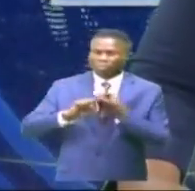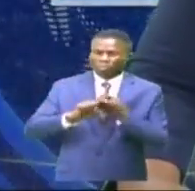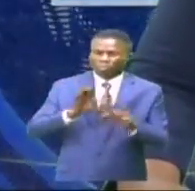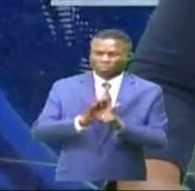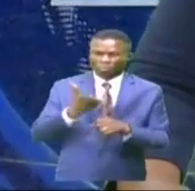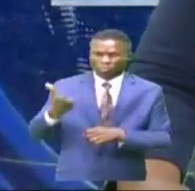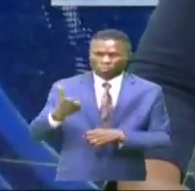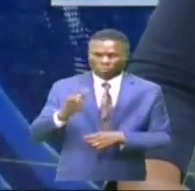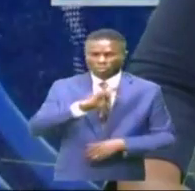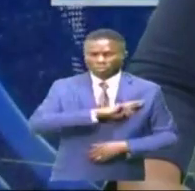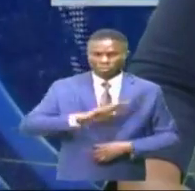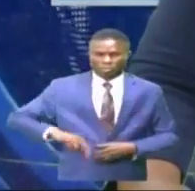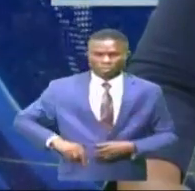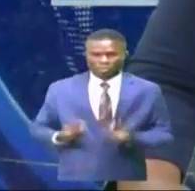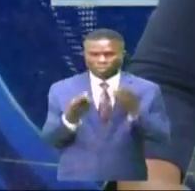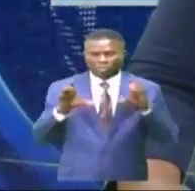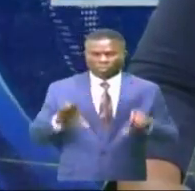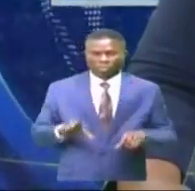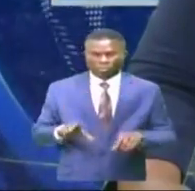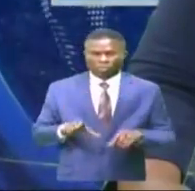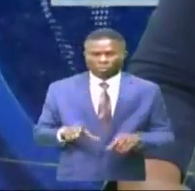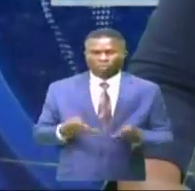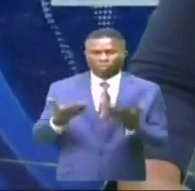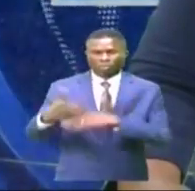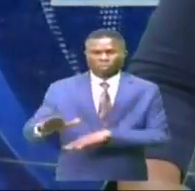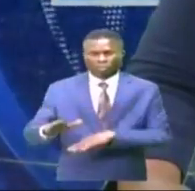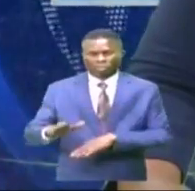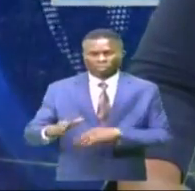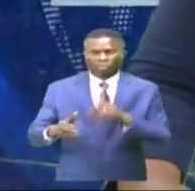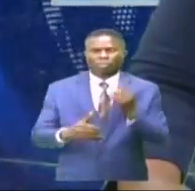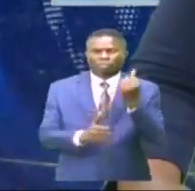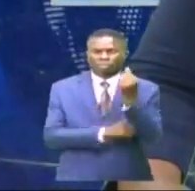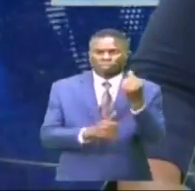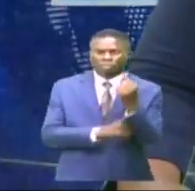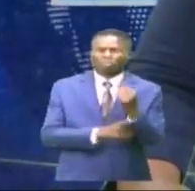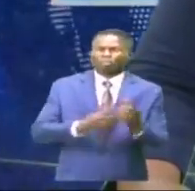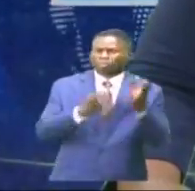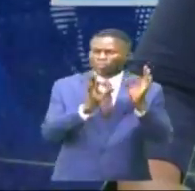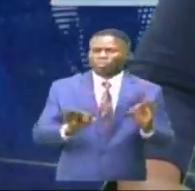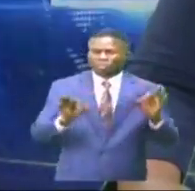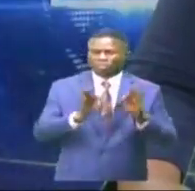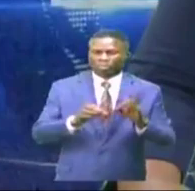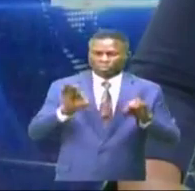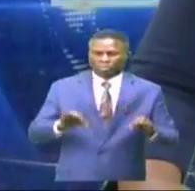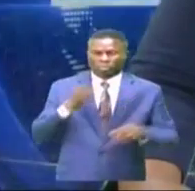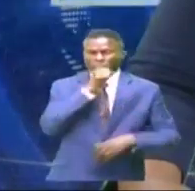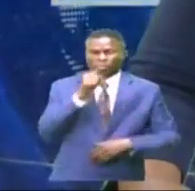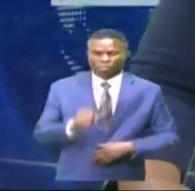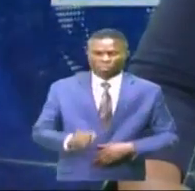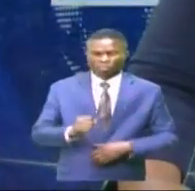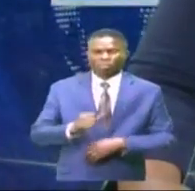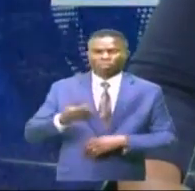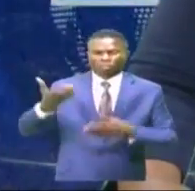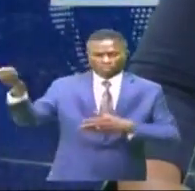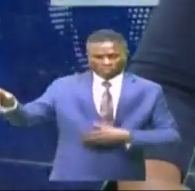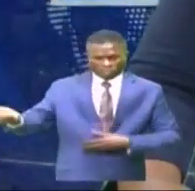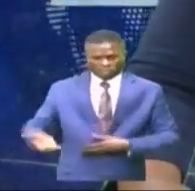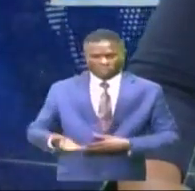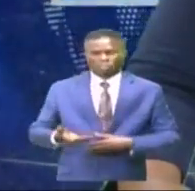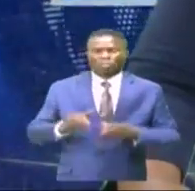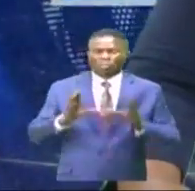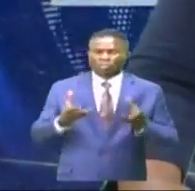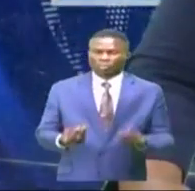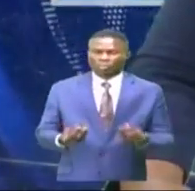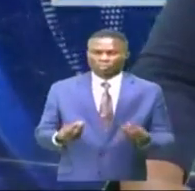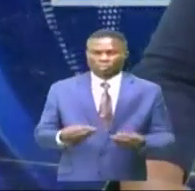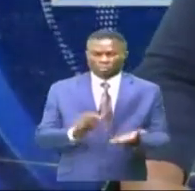la République démocratique du Congo perd ainsi un de ces dignes fils plus la terre de nos ancêtres lui être douce et légère